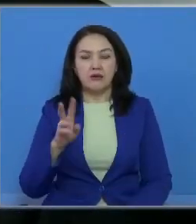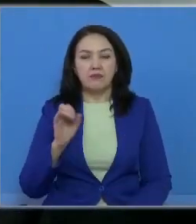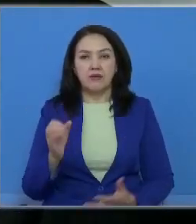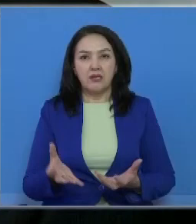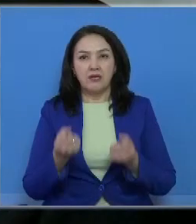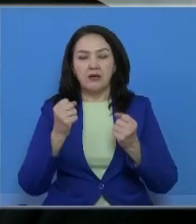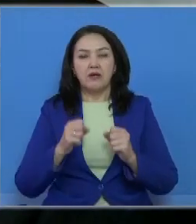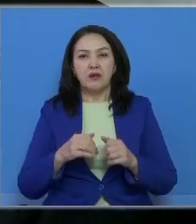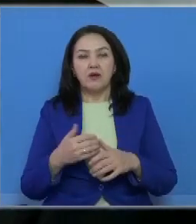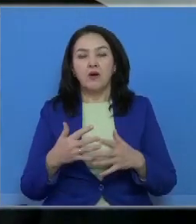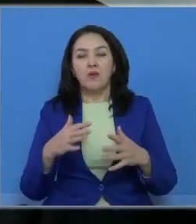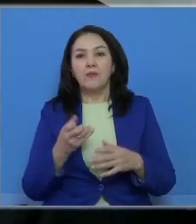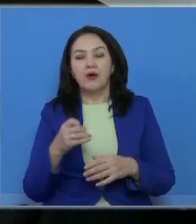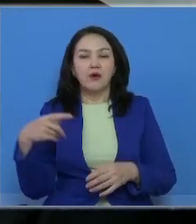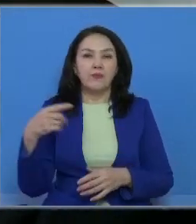көтерілісті